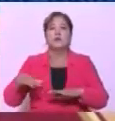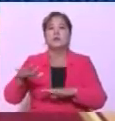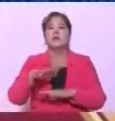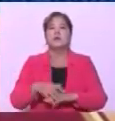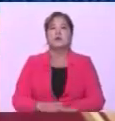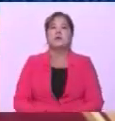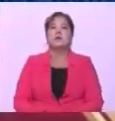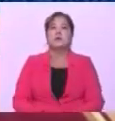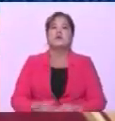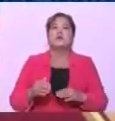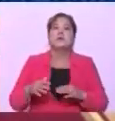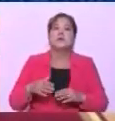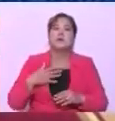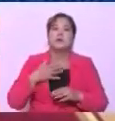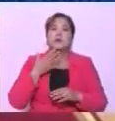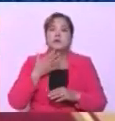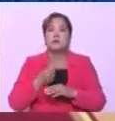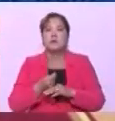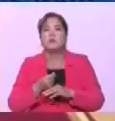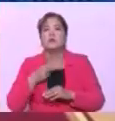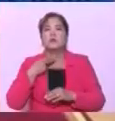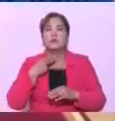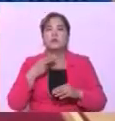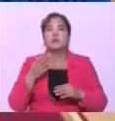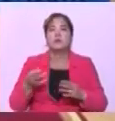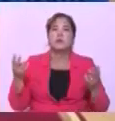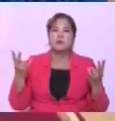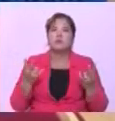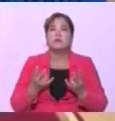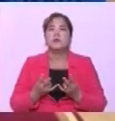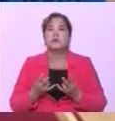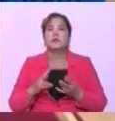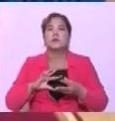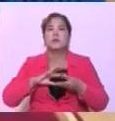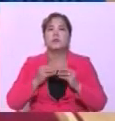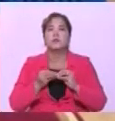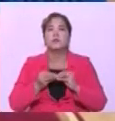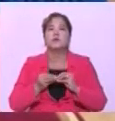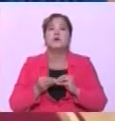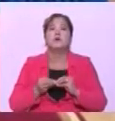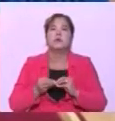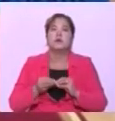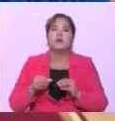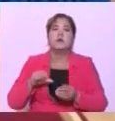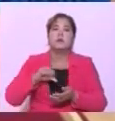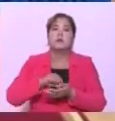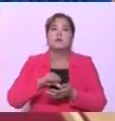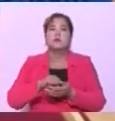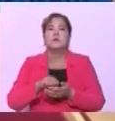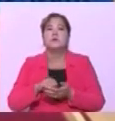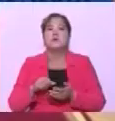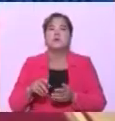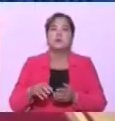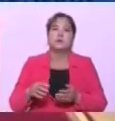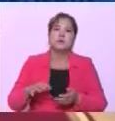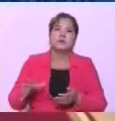страны Я сделала свой выбор в пользу будущего страны это очень важное решение мы должны в этом Активно участвовать хорошо что наша молодежь